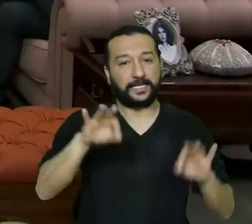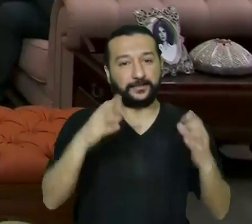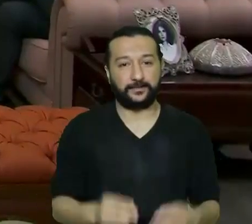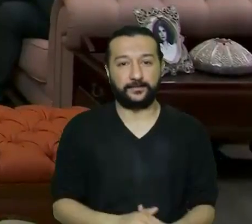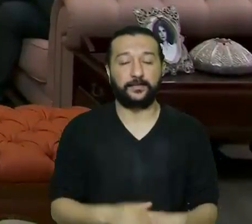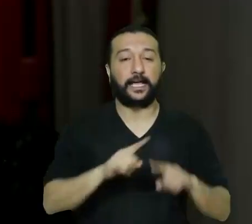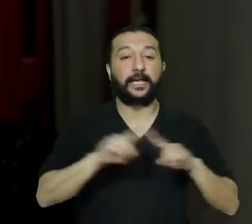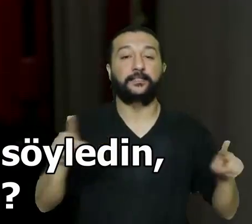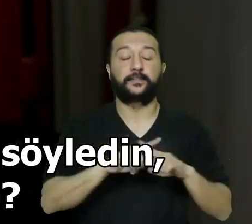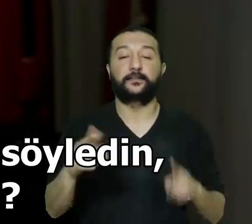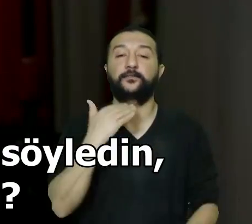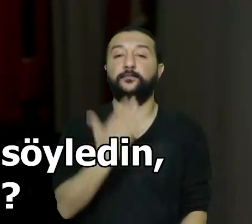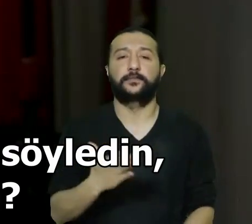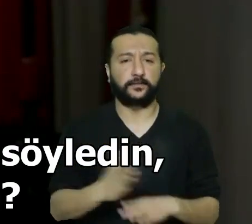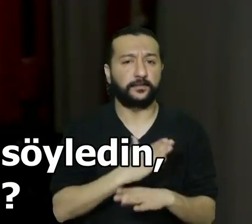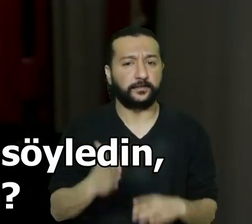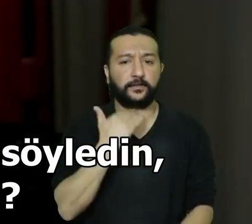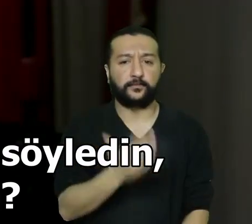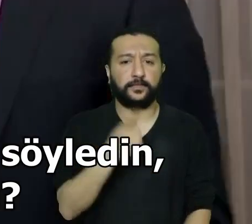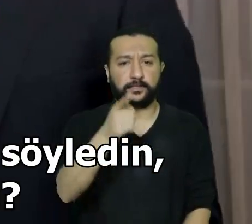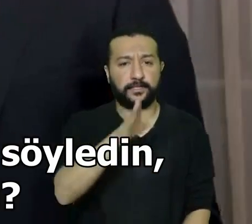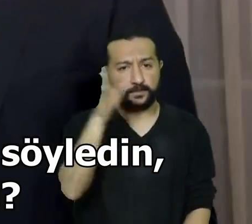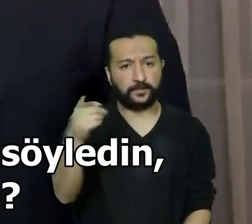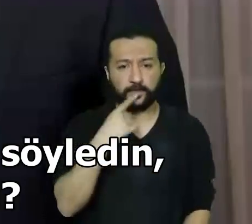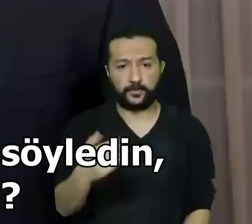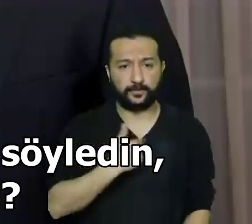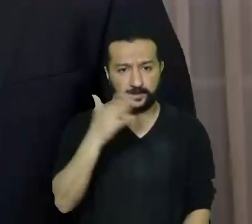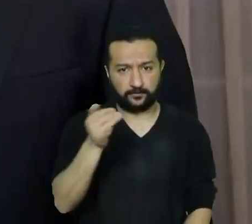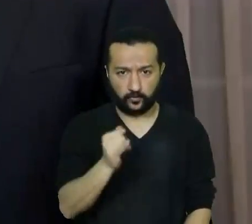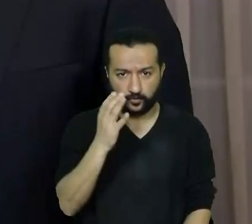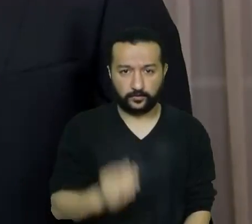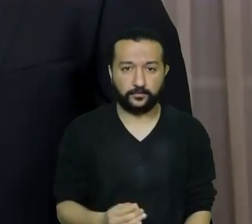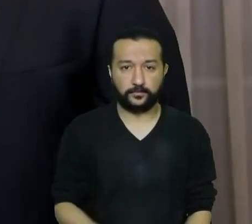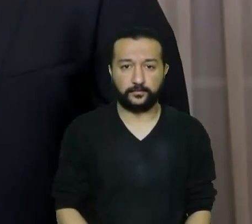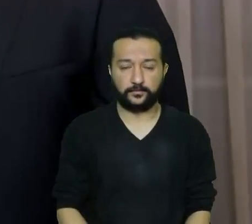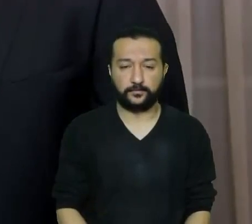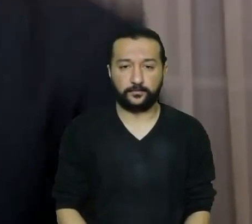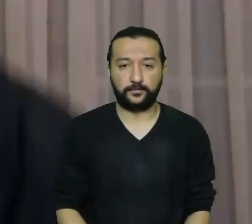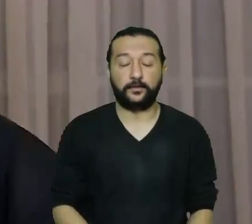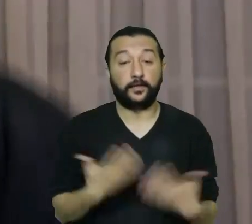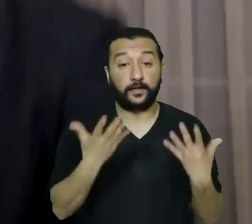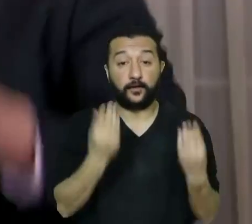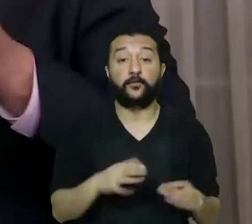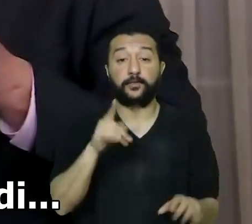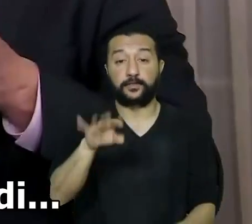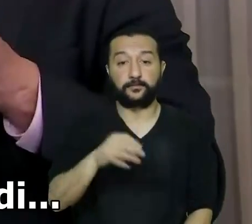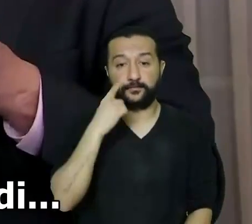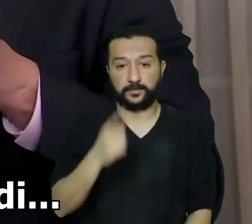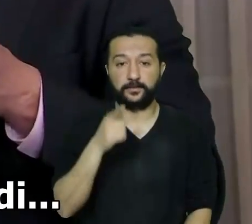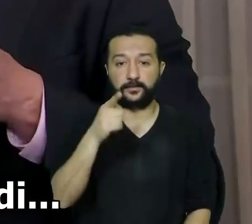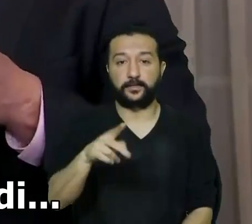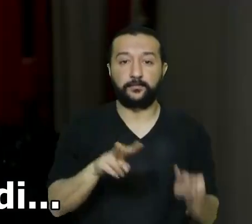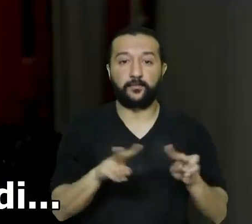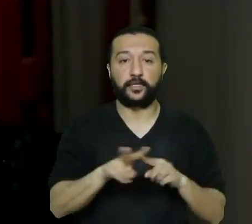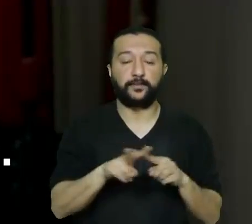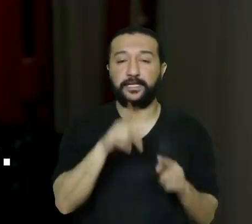Ben hazırım. Hayır olmaz. Niye olmasın hayatım? Ya sen git de söyledi, şimdi ben gidince mi kötü? Olmaz çünkü şey,